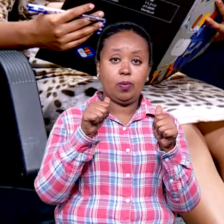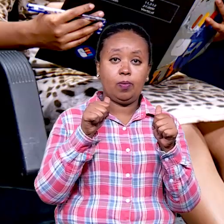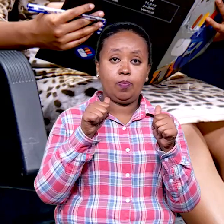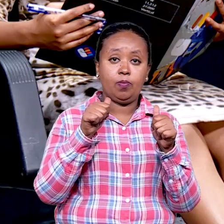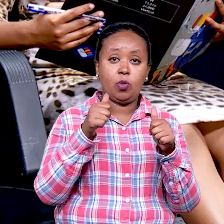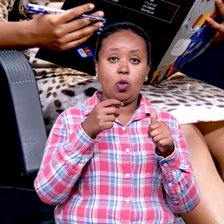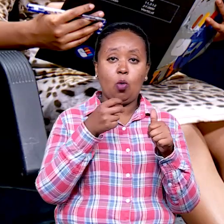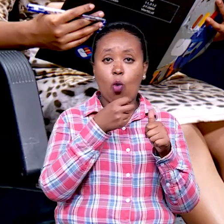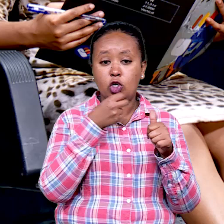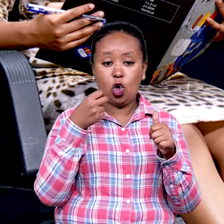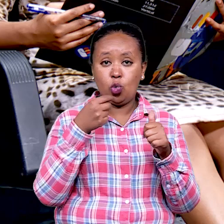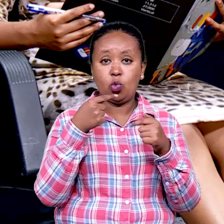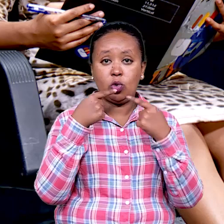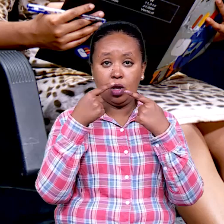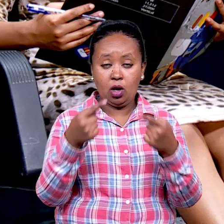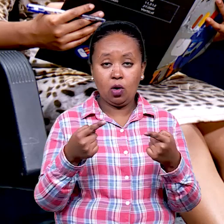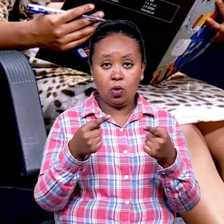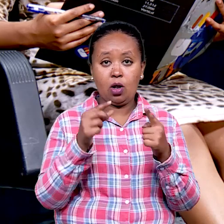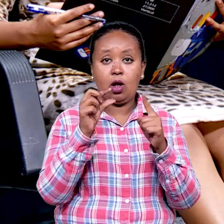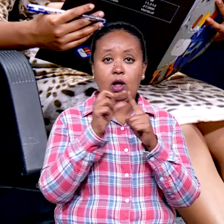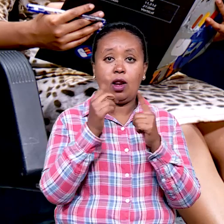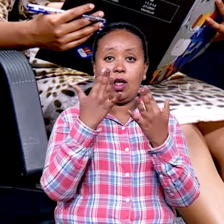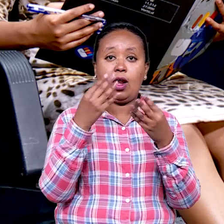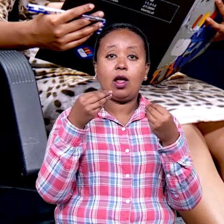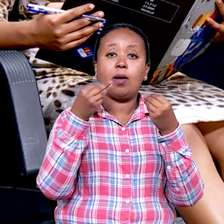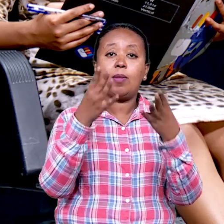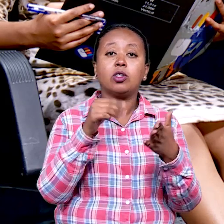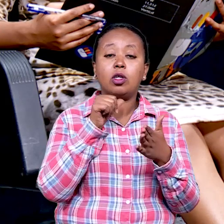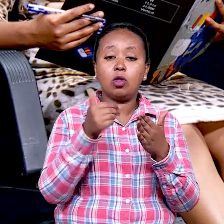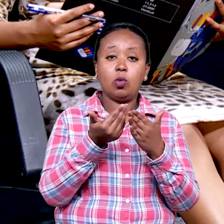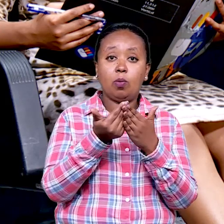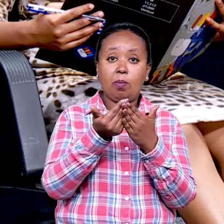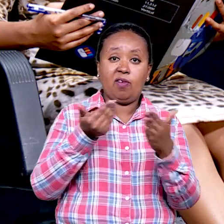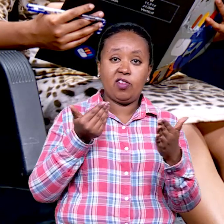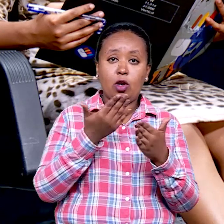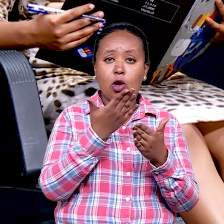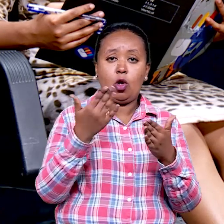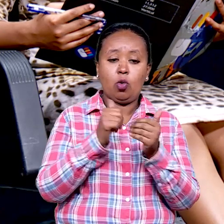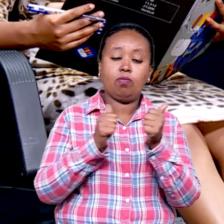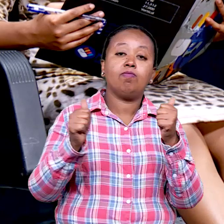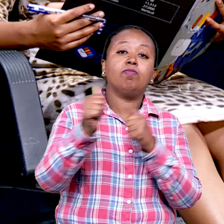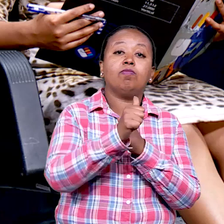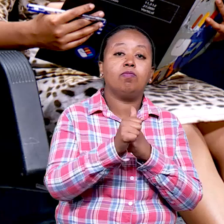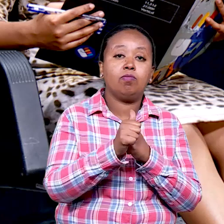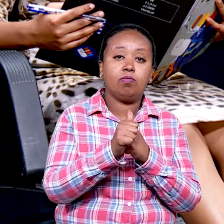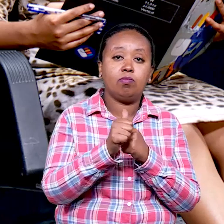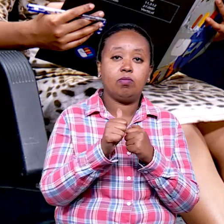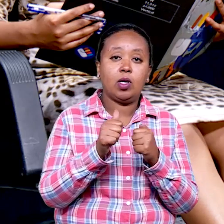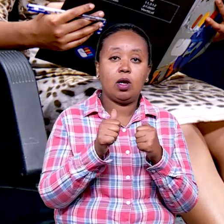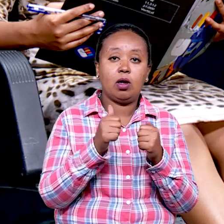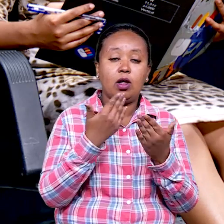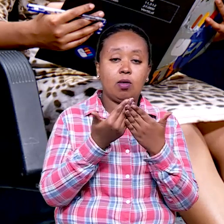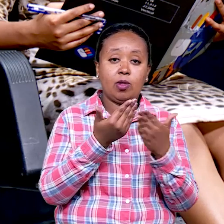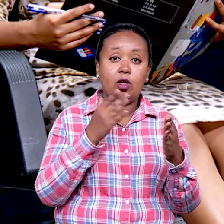ወንጀሉ ተነግሮት ቃሉን ከመስጠቱ ምን ከማለቱ በፊት ነገሩ ቀደመ። የመደምደም ስራ